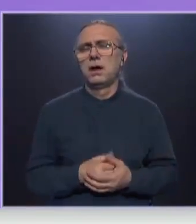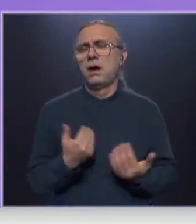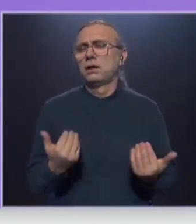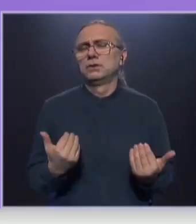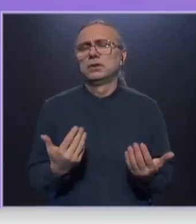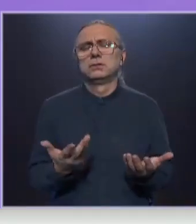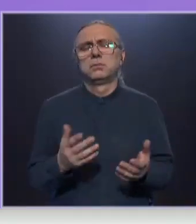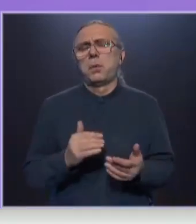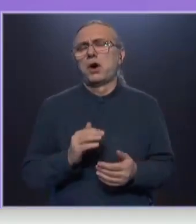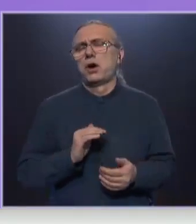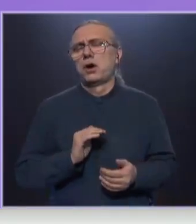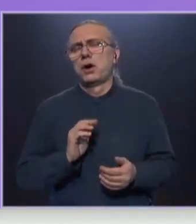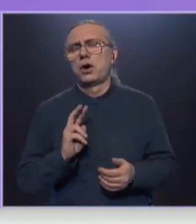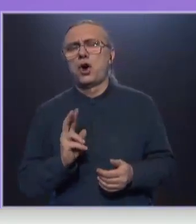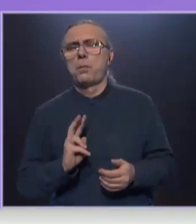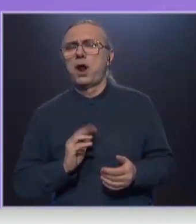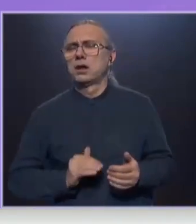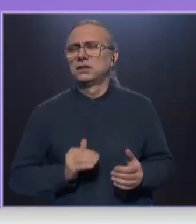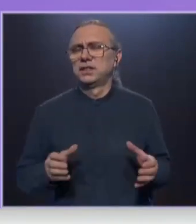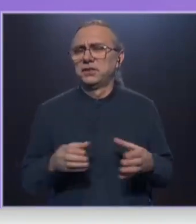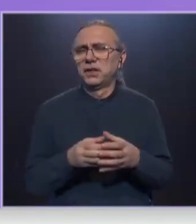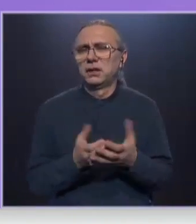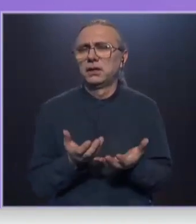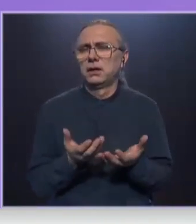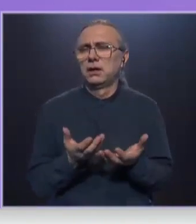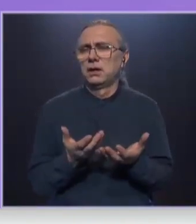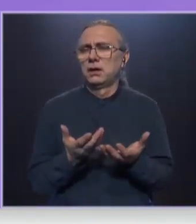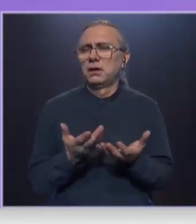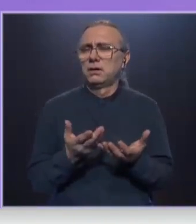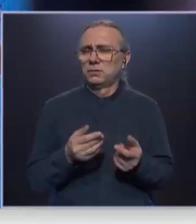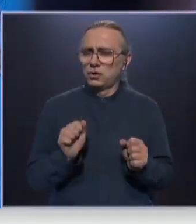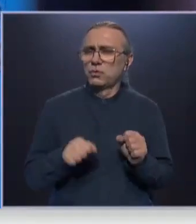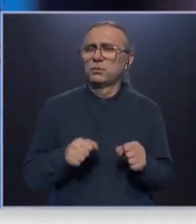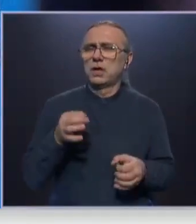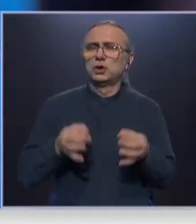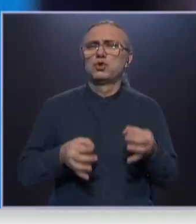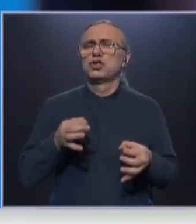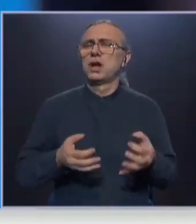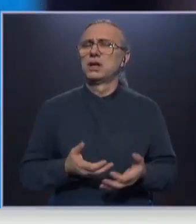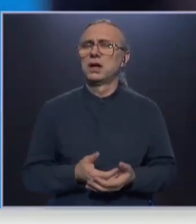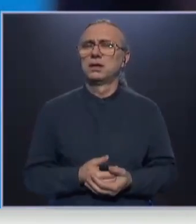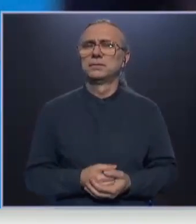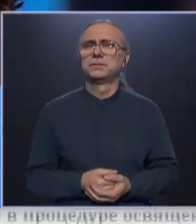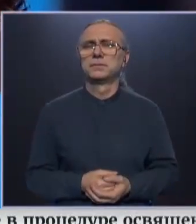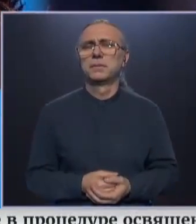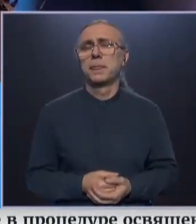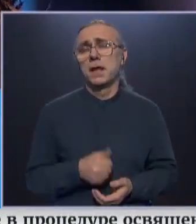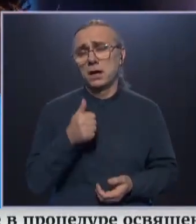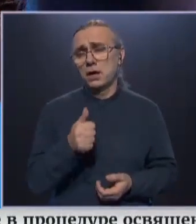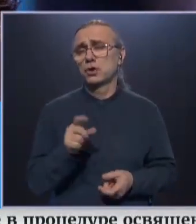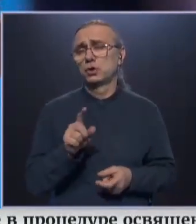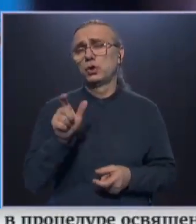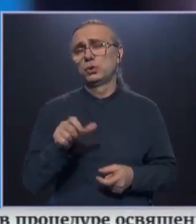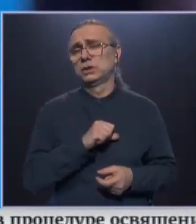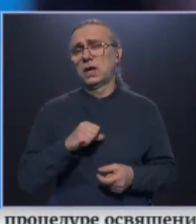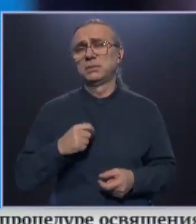поводу корпоративов, опять же, под Новый год? Надо задуматься. Да, и на самом деле хорошо, что люди задают себе сами вопросы. Да.